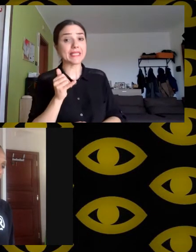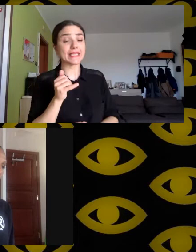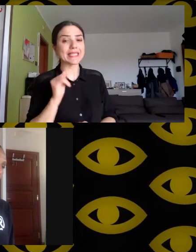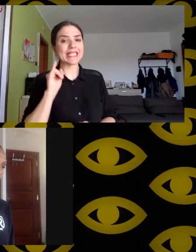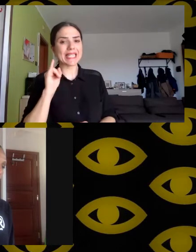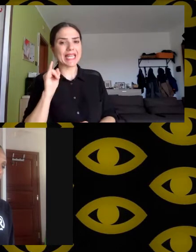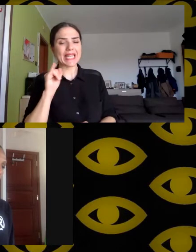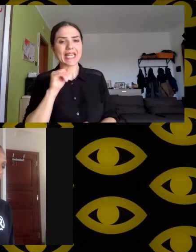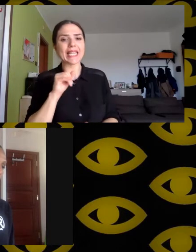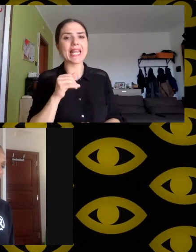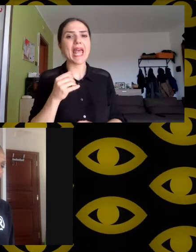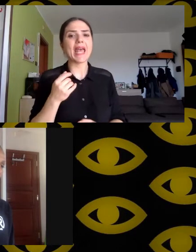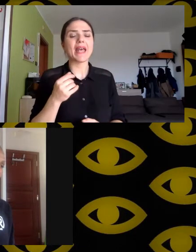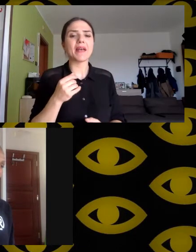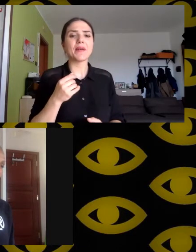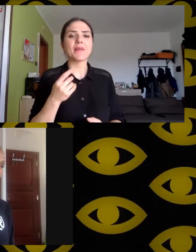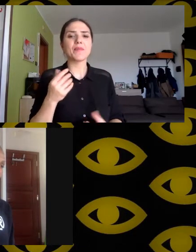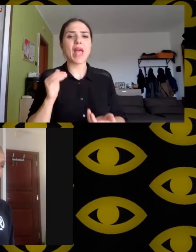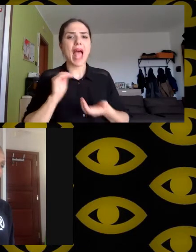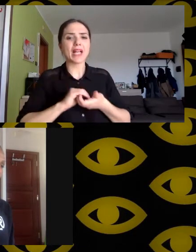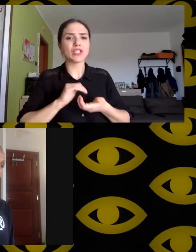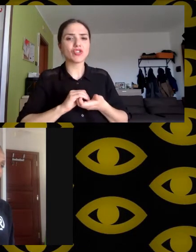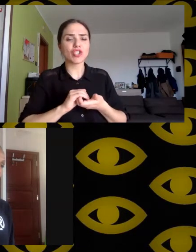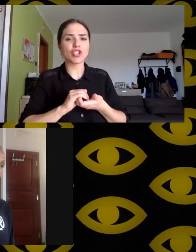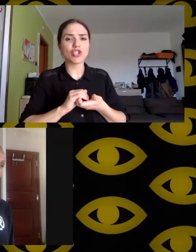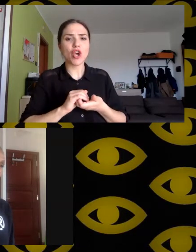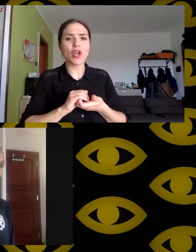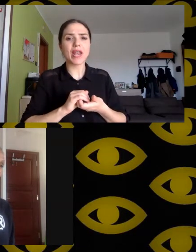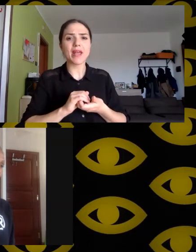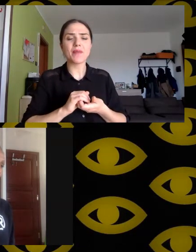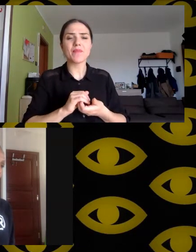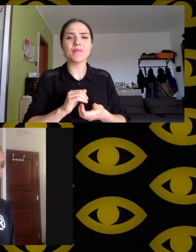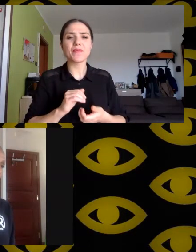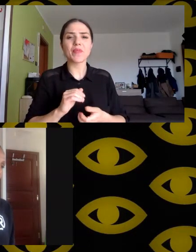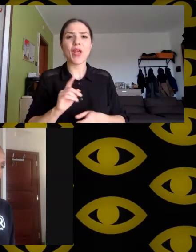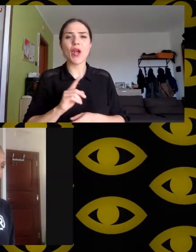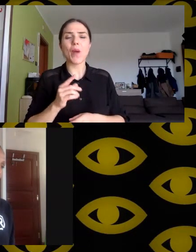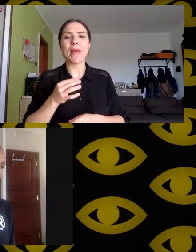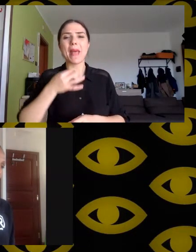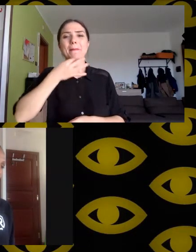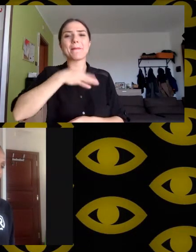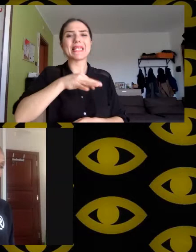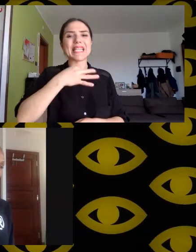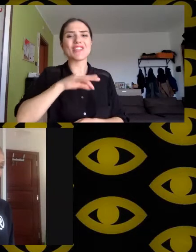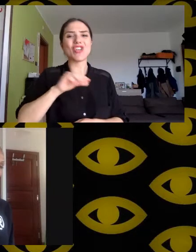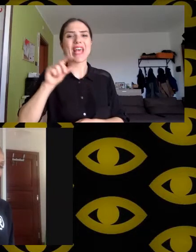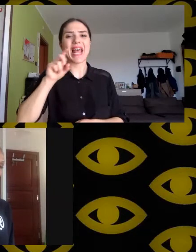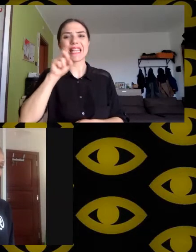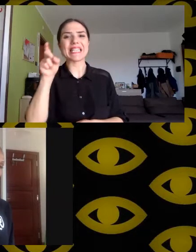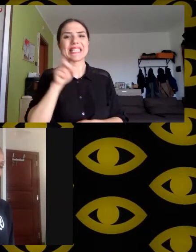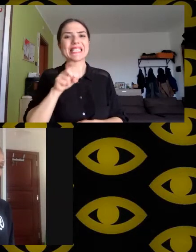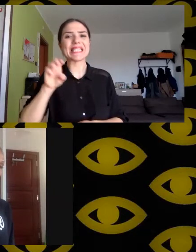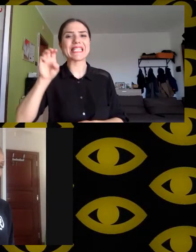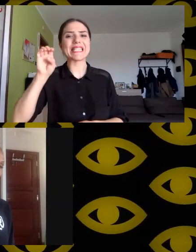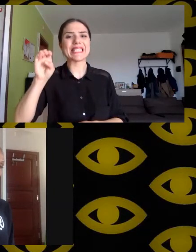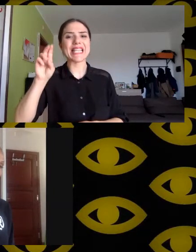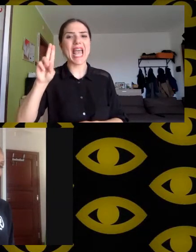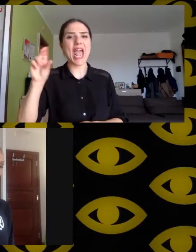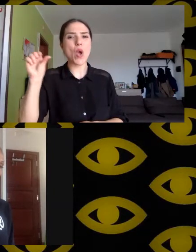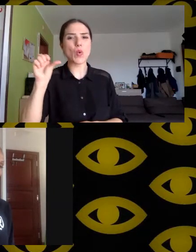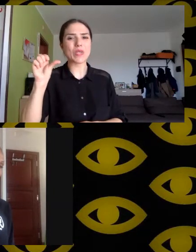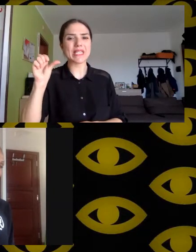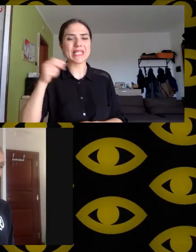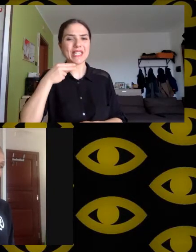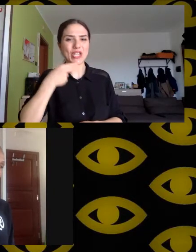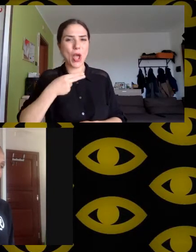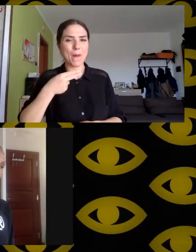ho creato Iride. Iride è una messaggera di Zeus, e quindi era colei che arrivava in